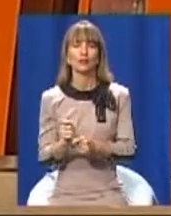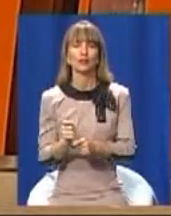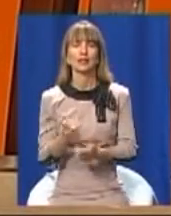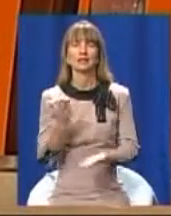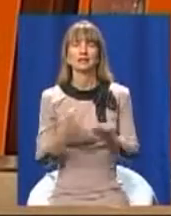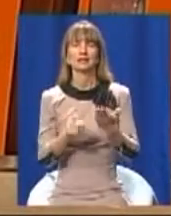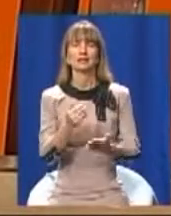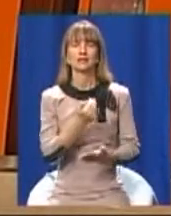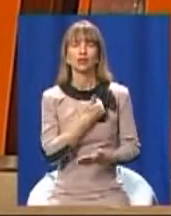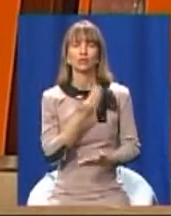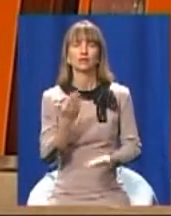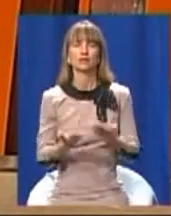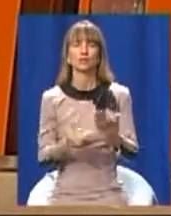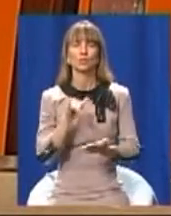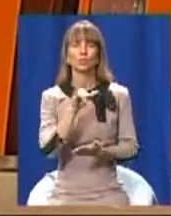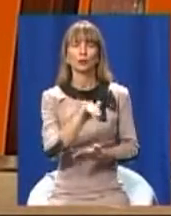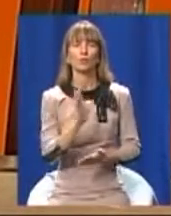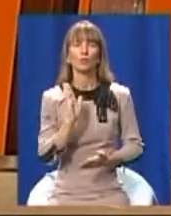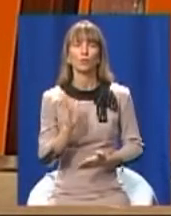ти захочеш, якщо в тебе